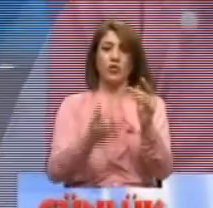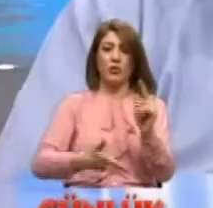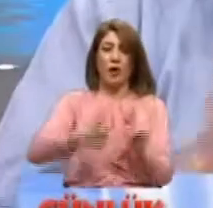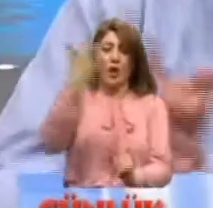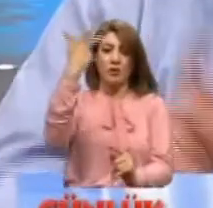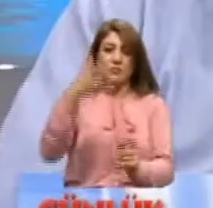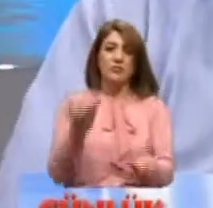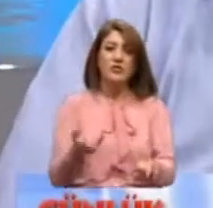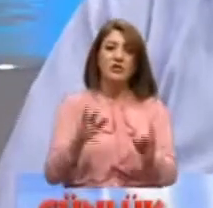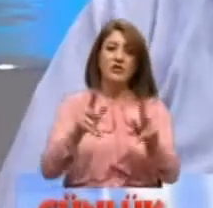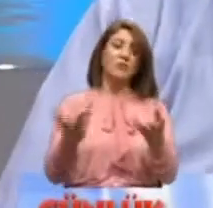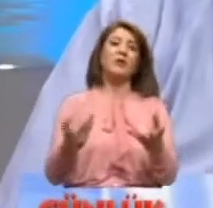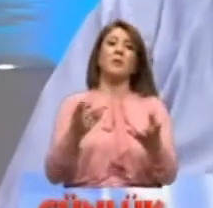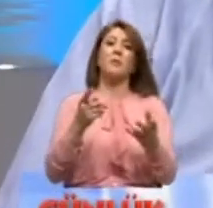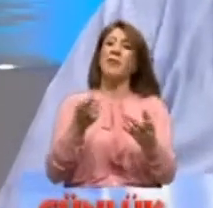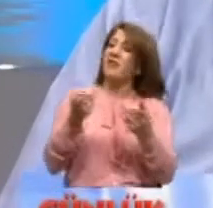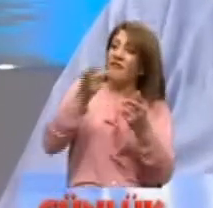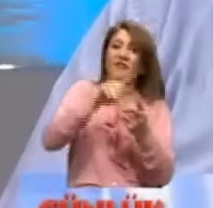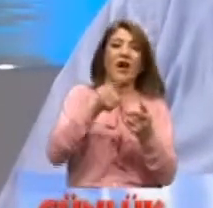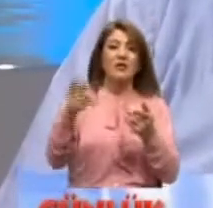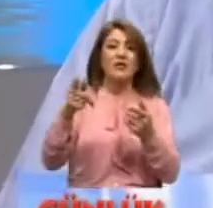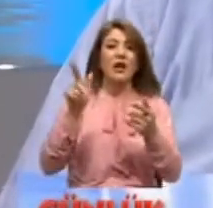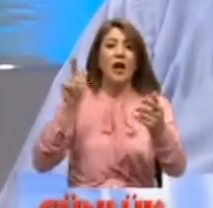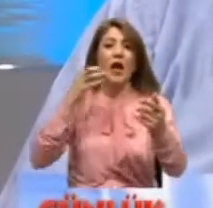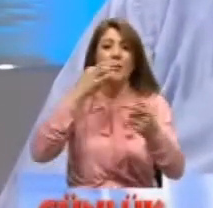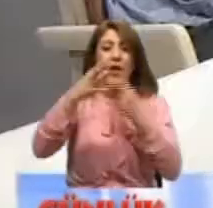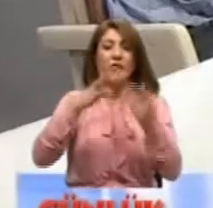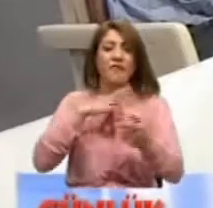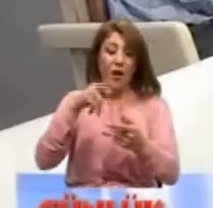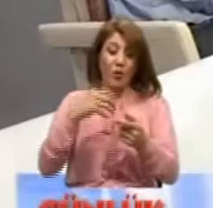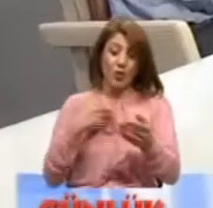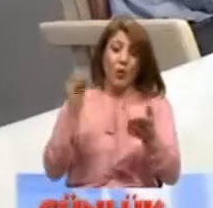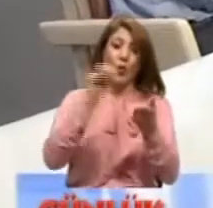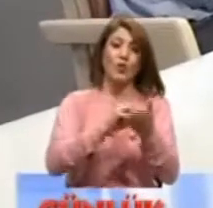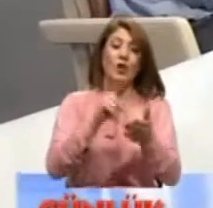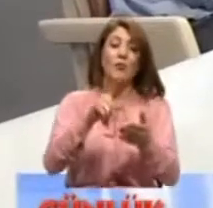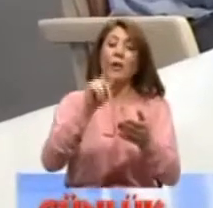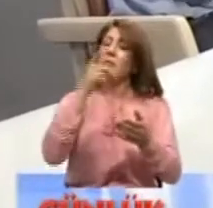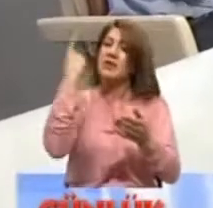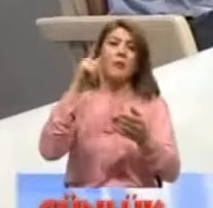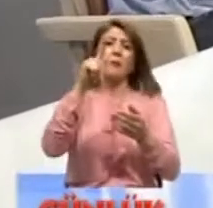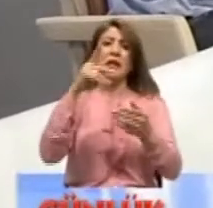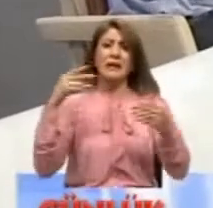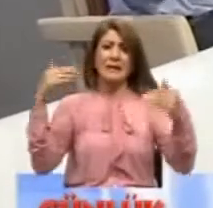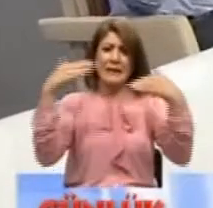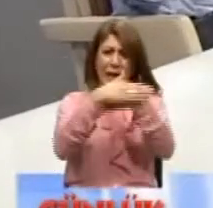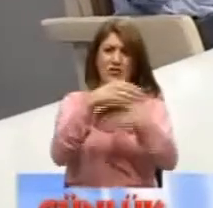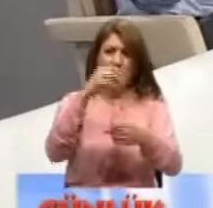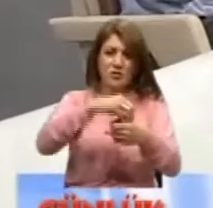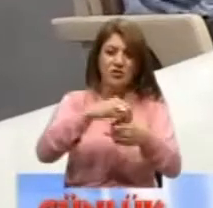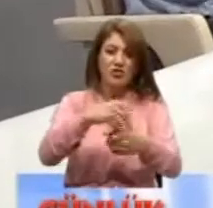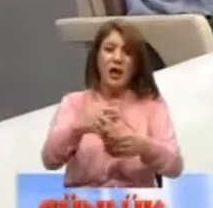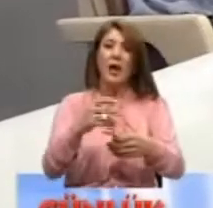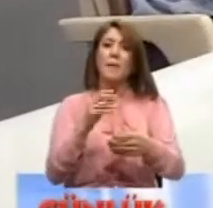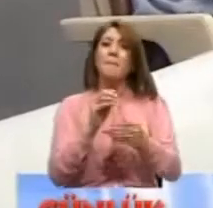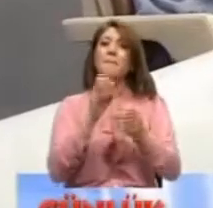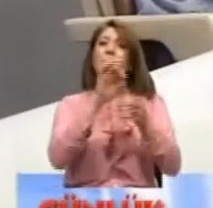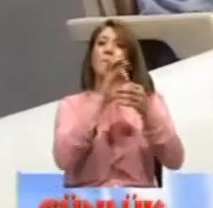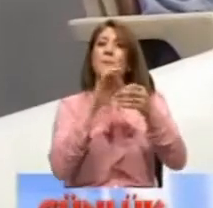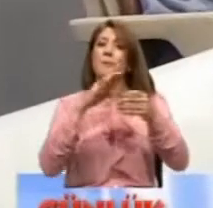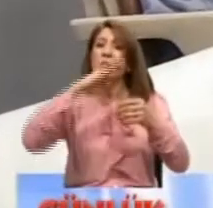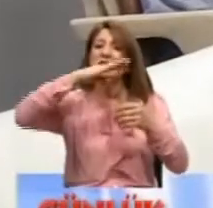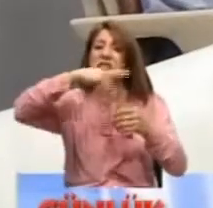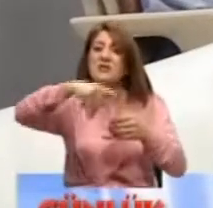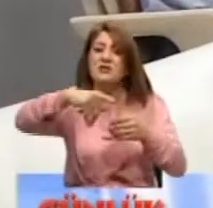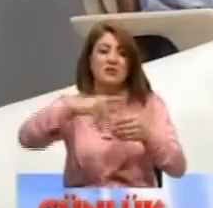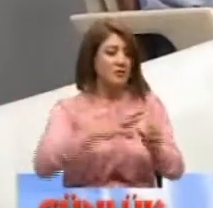ortadan. Bir tane daha buna paralel bir haber vardı, onu koymadık da. Bir gecede de mısır tarlasının tamamını toplayıp çuvallara koyup götürmüşler. Adam sabah